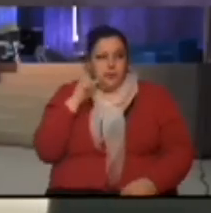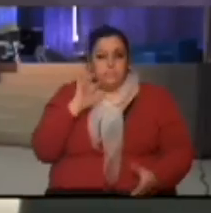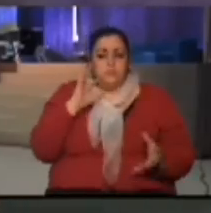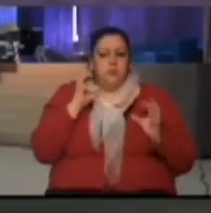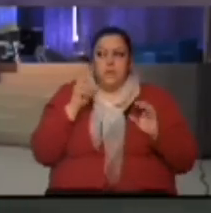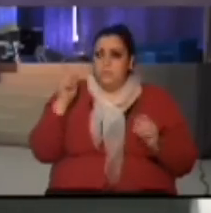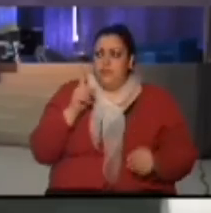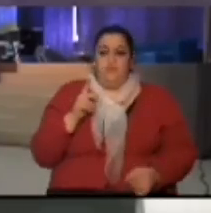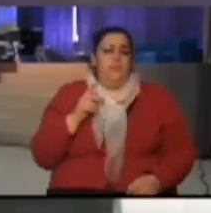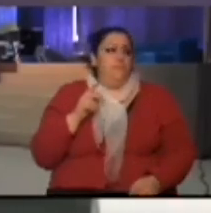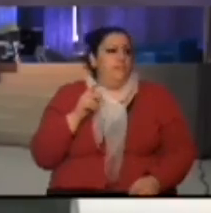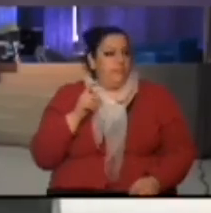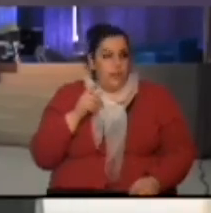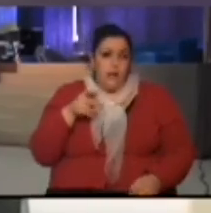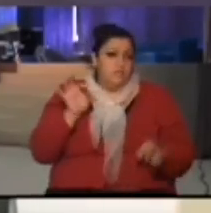ճիշտ դիմակ ենք ընդունում,